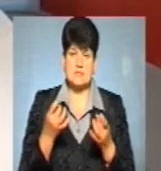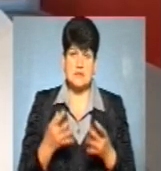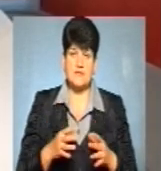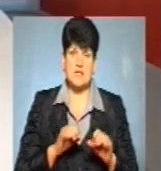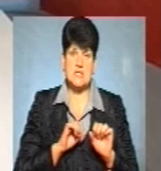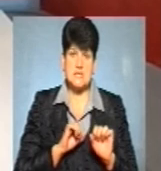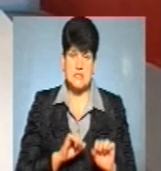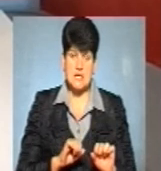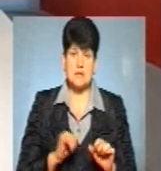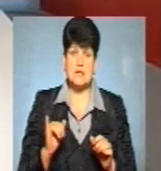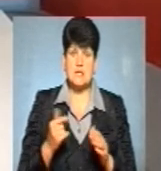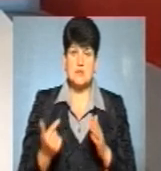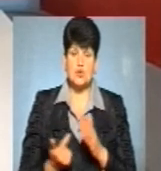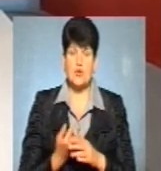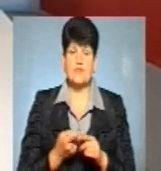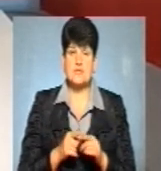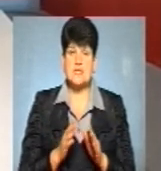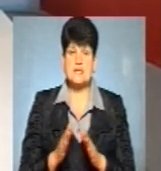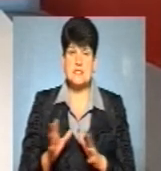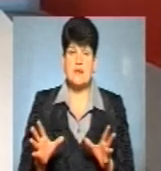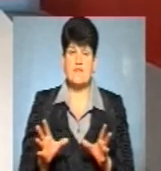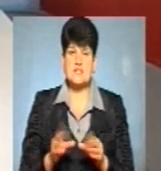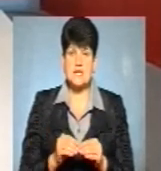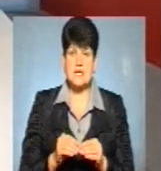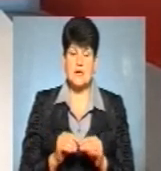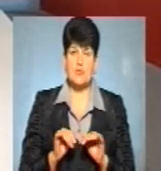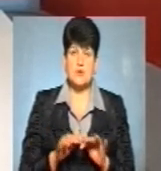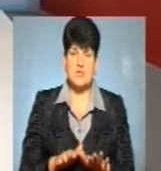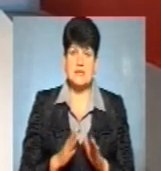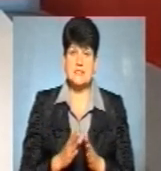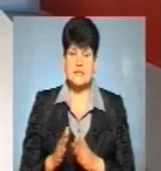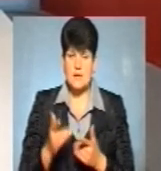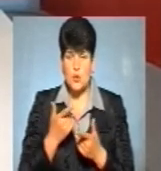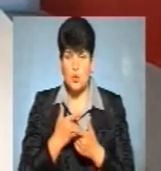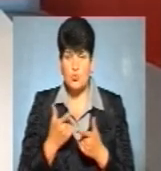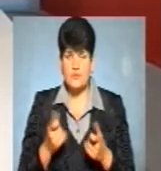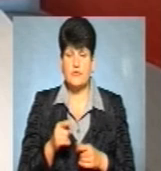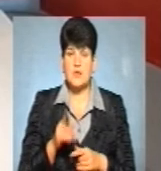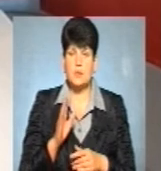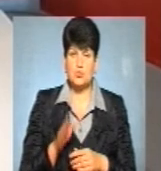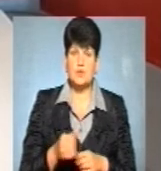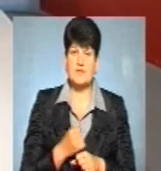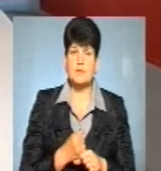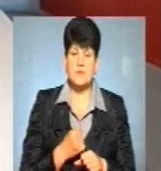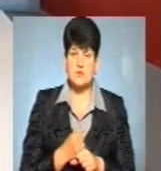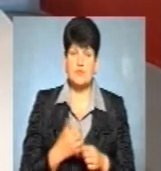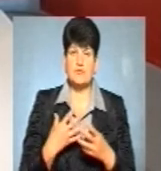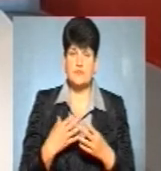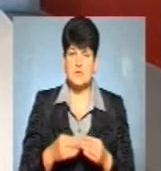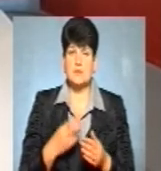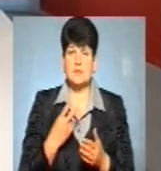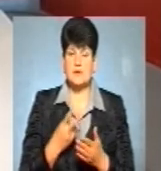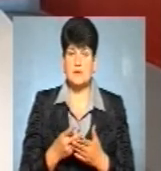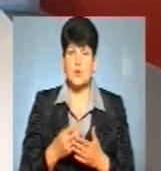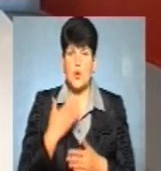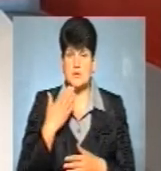І, знову ж таки, ця система взаємодії, система оповіщення, вона буде відпрацьована вже, виходячи з цього